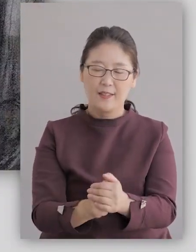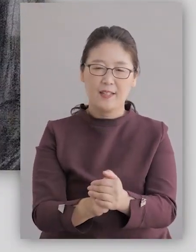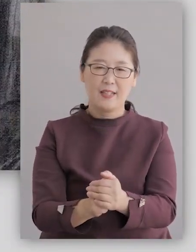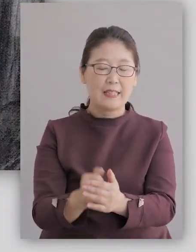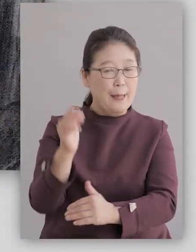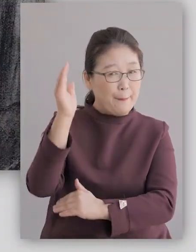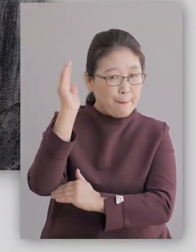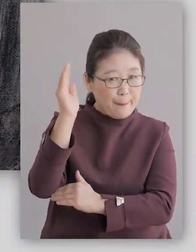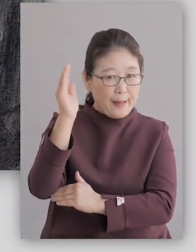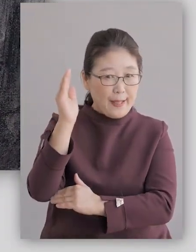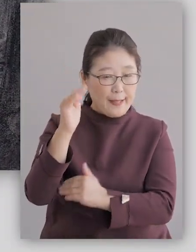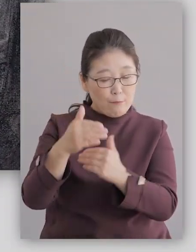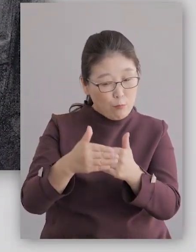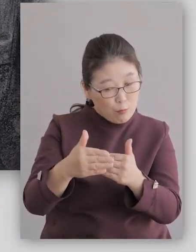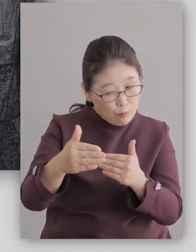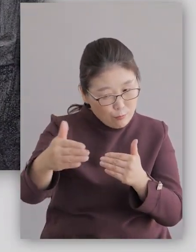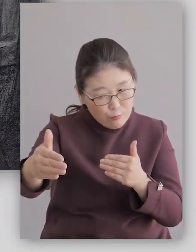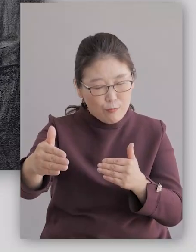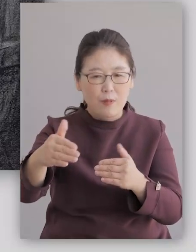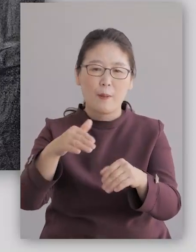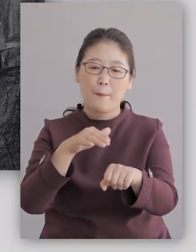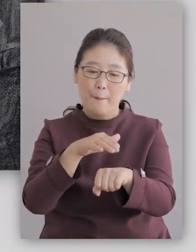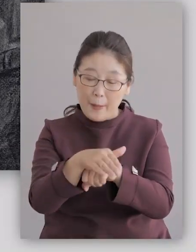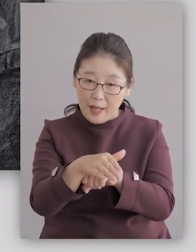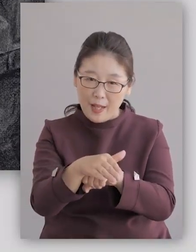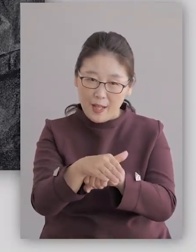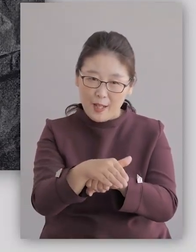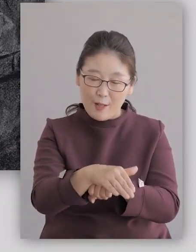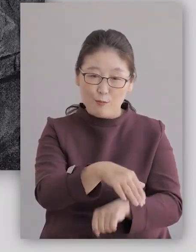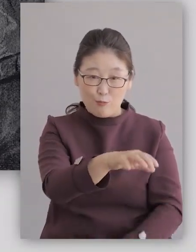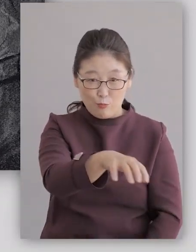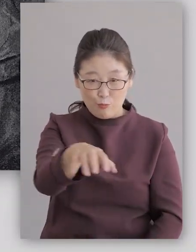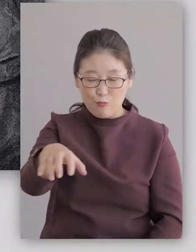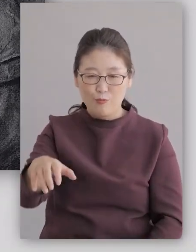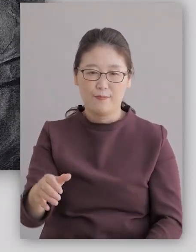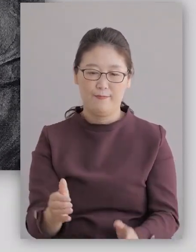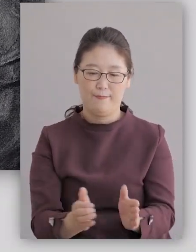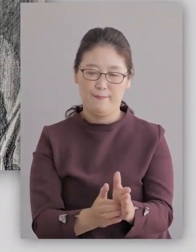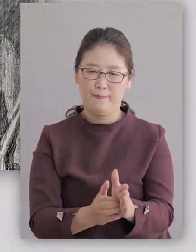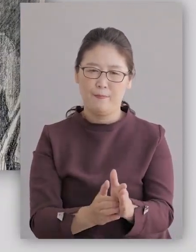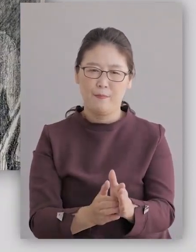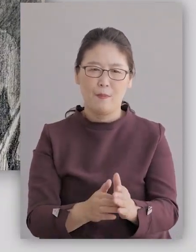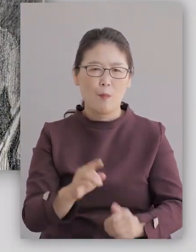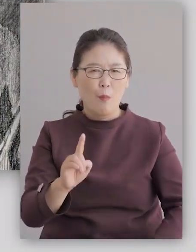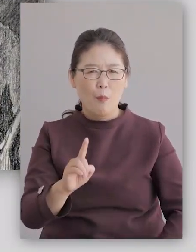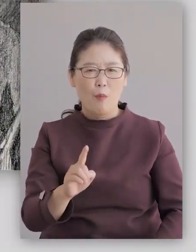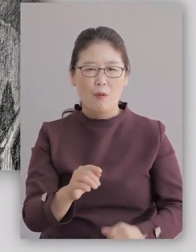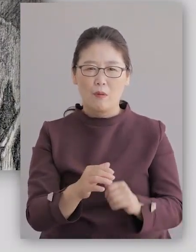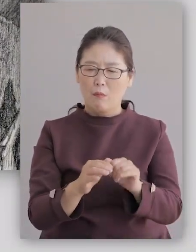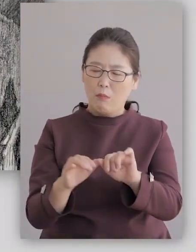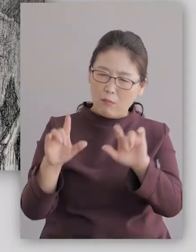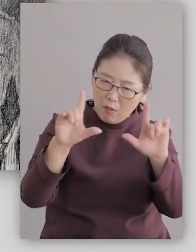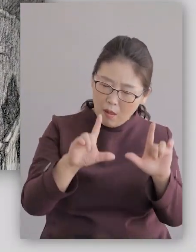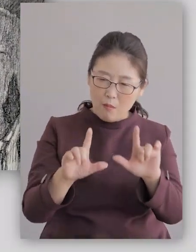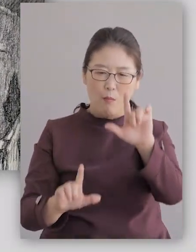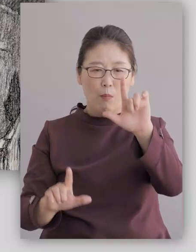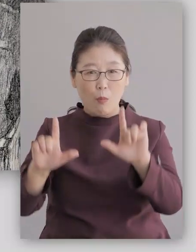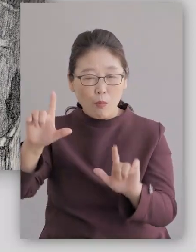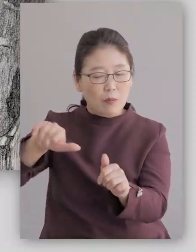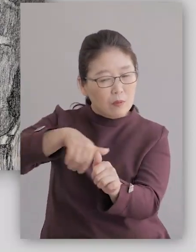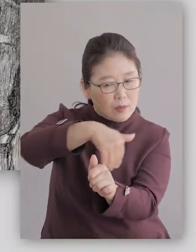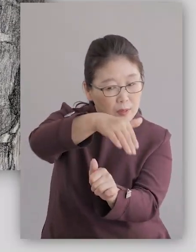수 있는 작품으로 지금 설치가 됐습니다. 어떤 식의 삶과 이런 모습이 있었는가를